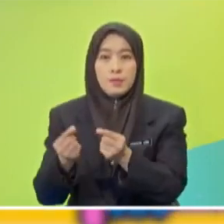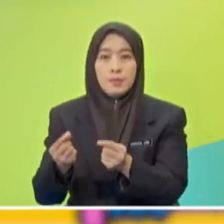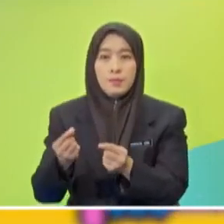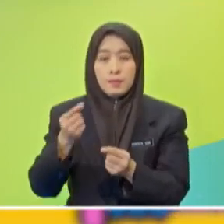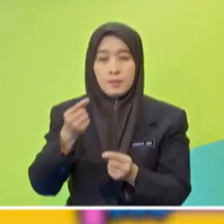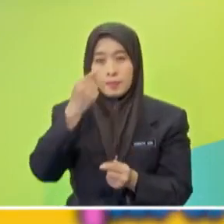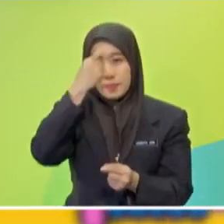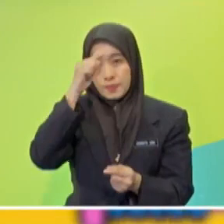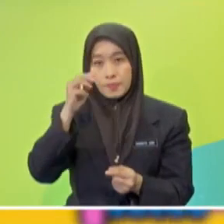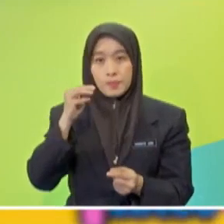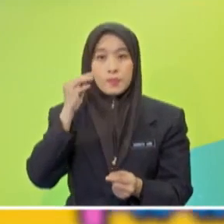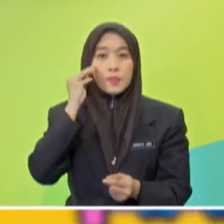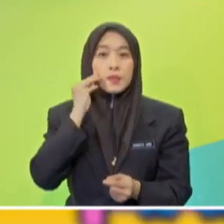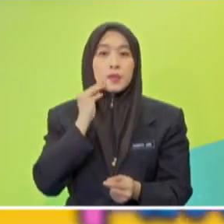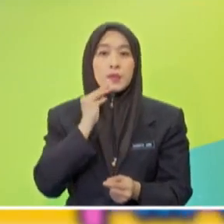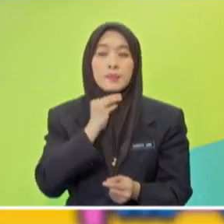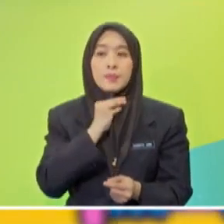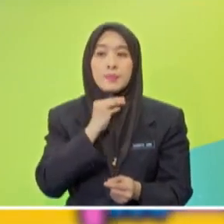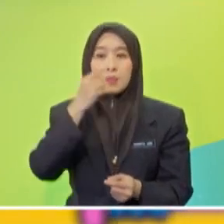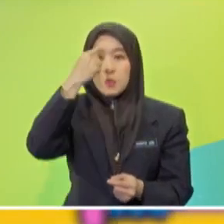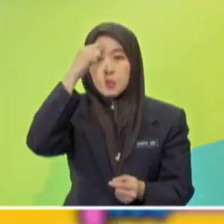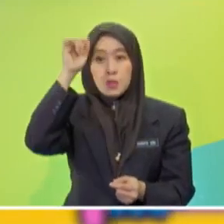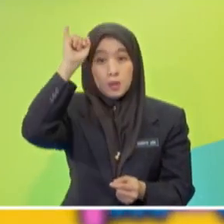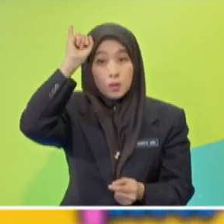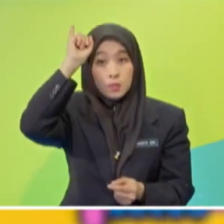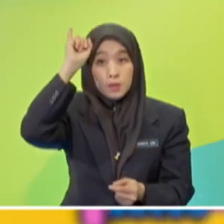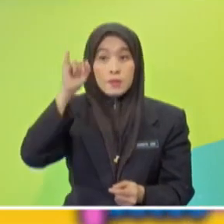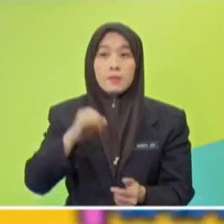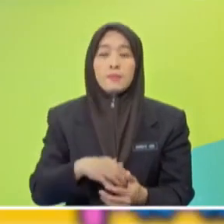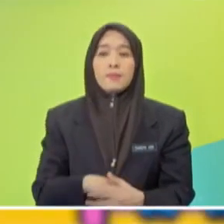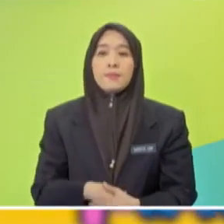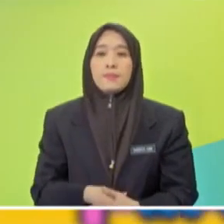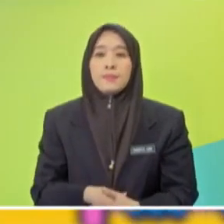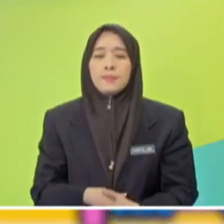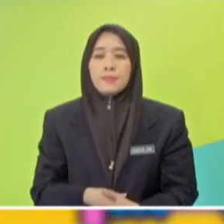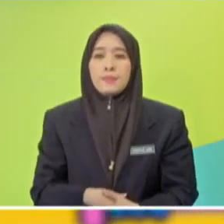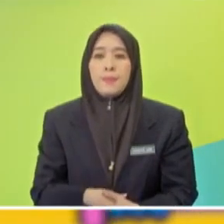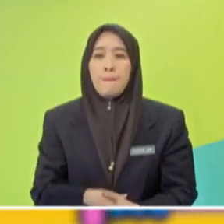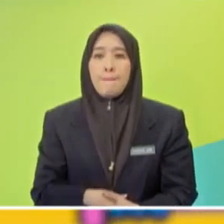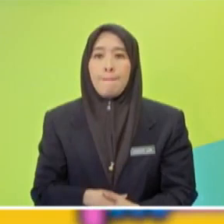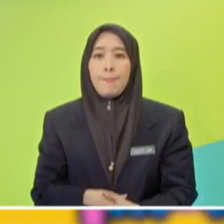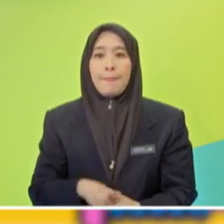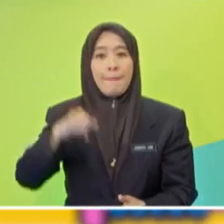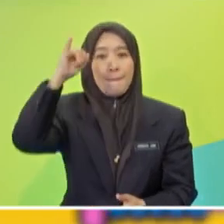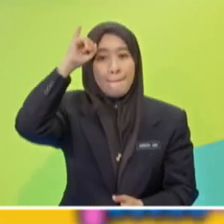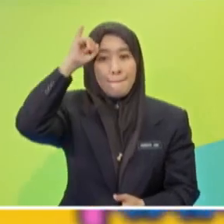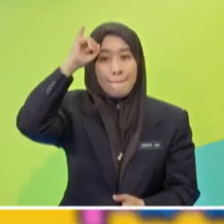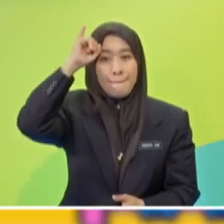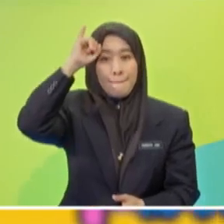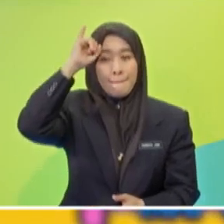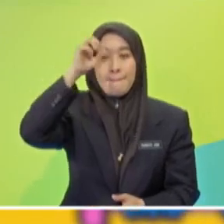yang kelima ee untuk Ikmal Oke Ikmal Oke Ikmal